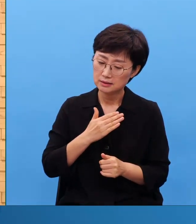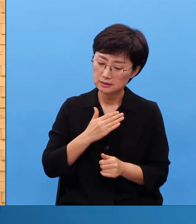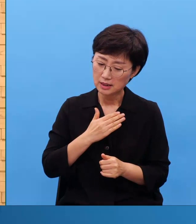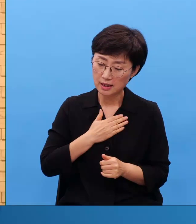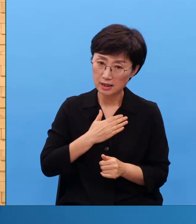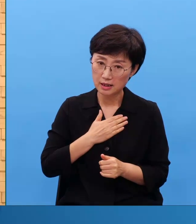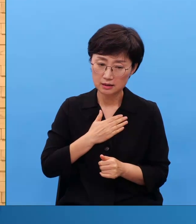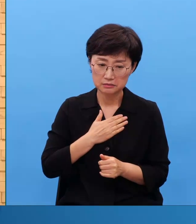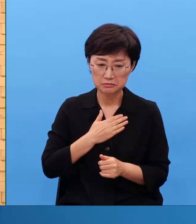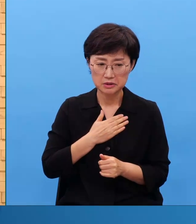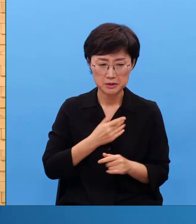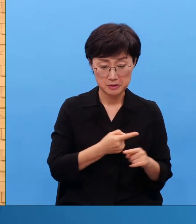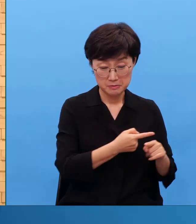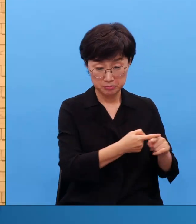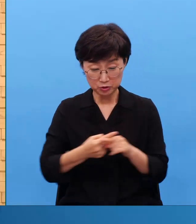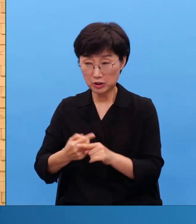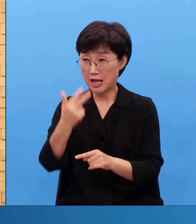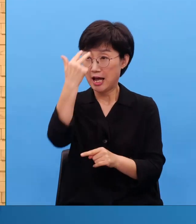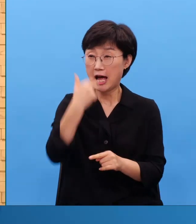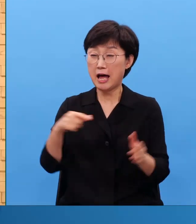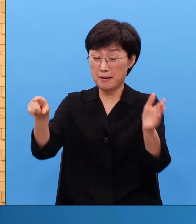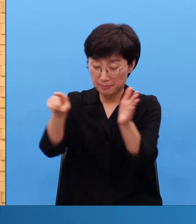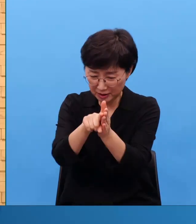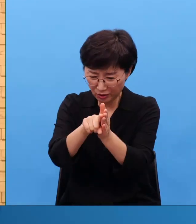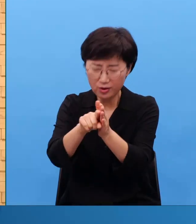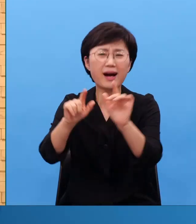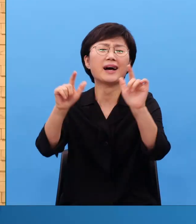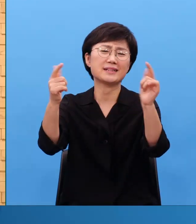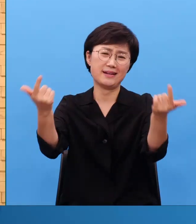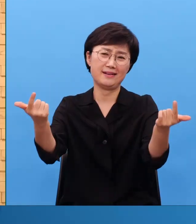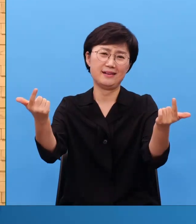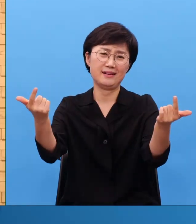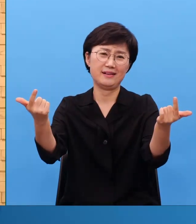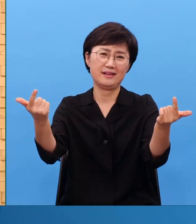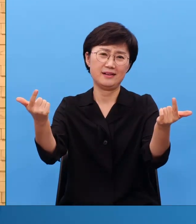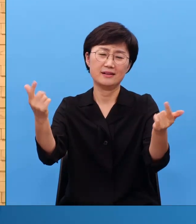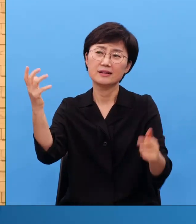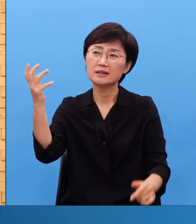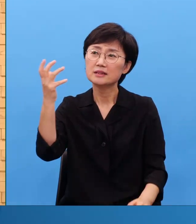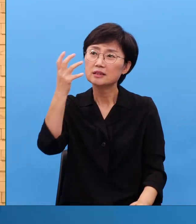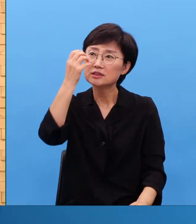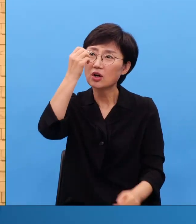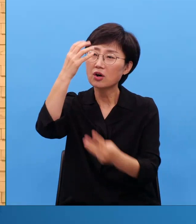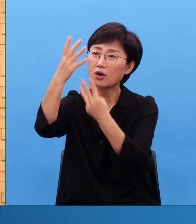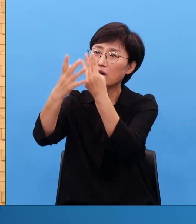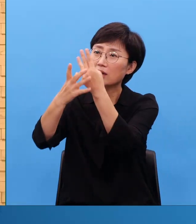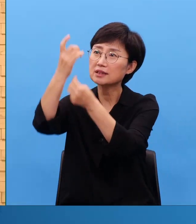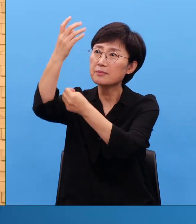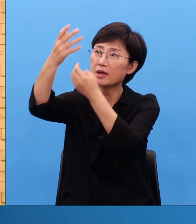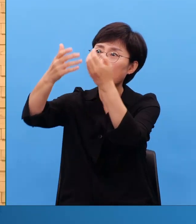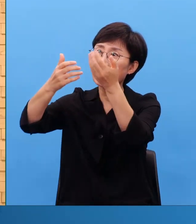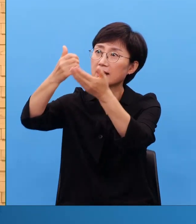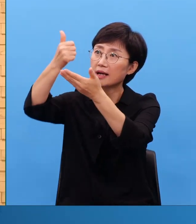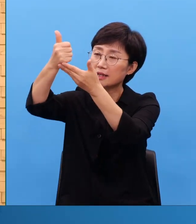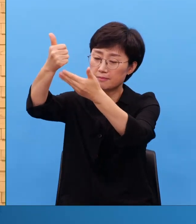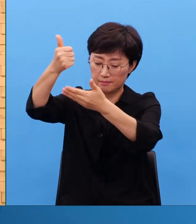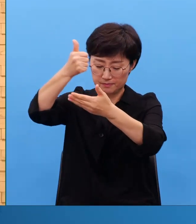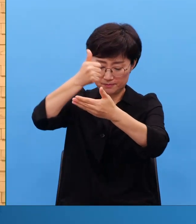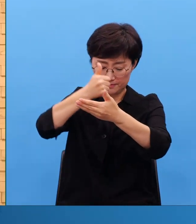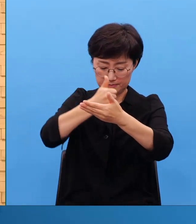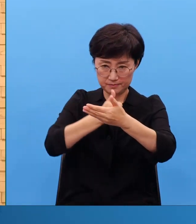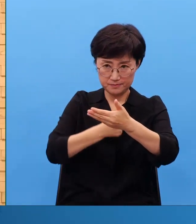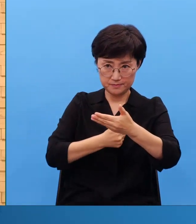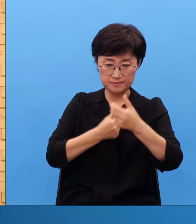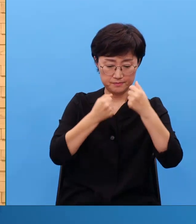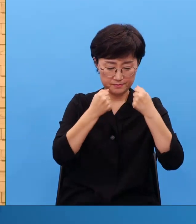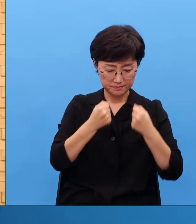아니고 성경에는 그렇게 돼 있잖아요. 성삼위 하나님이 네 속에 너와 함께 하겠다. In the Bible, it doesn't simply say just believe, but it 이건 says that 누리는 the